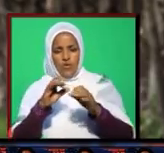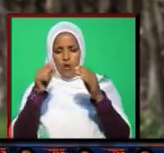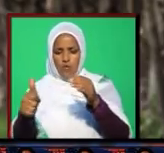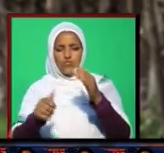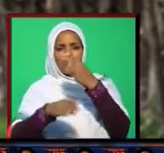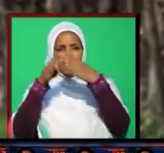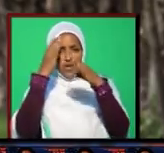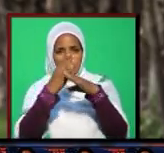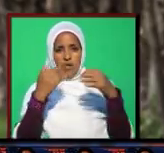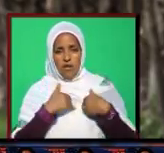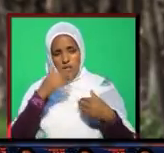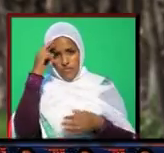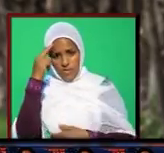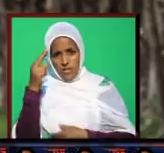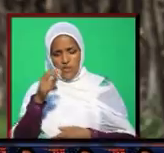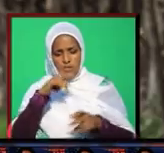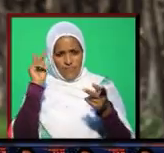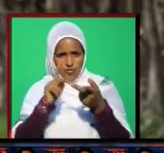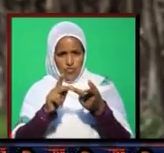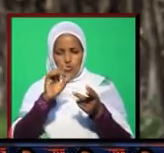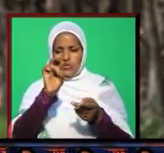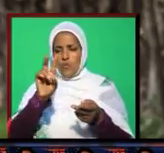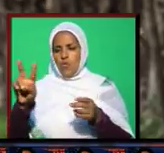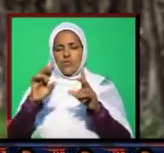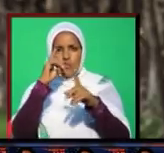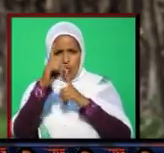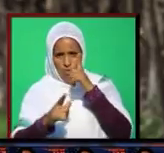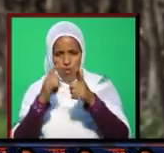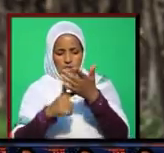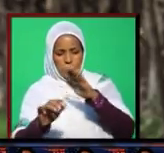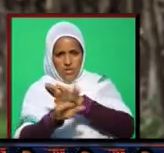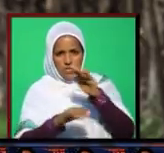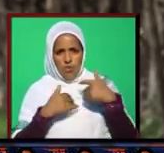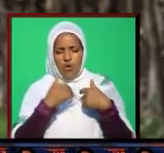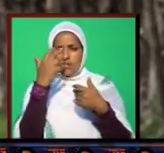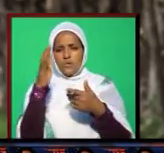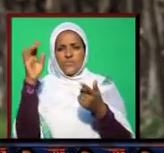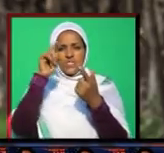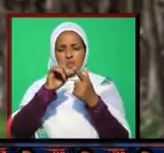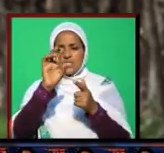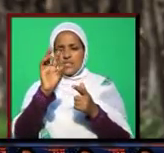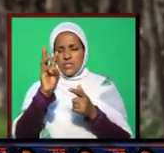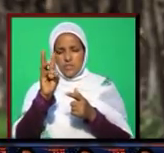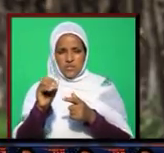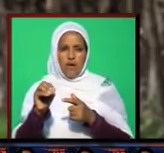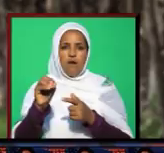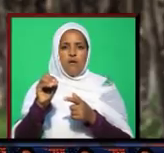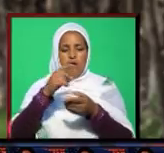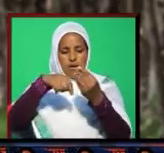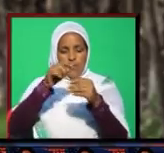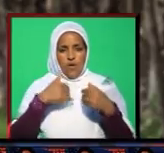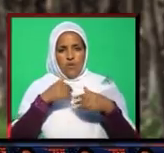ማለት ነው። ደረጃ ስላለው እንደየ ደረጃቸው ለፍጹማኑ 72 ቋንቋ፣ ከዛ በታች ላሉት ደግሞ ከ15 እስከ